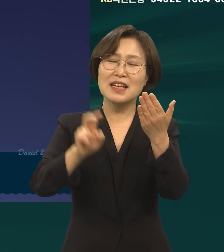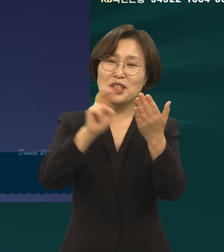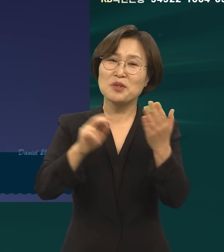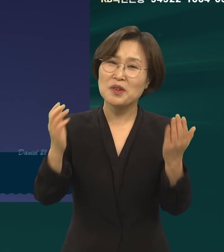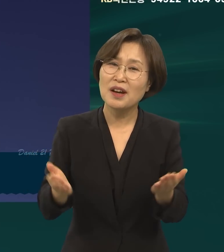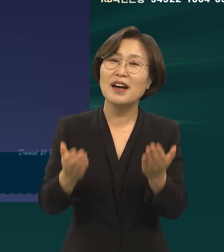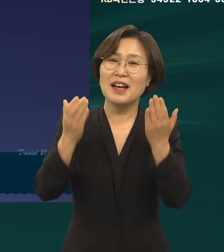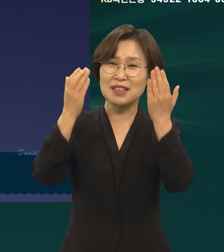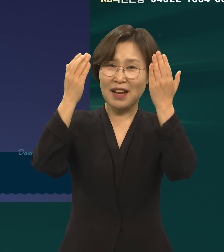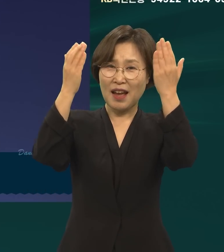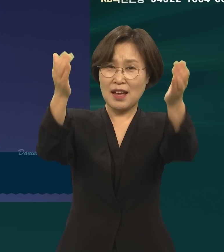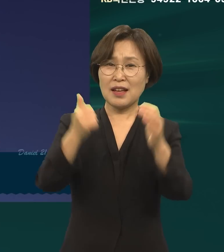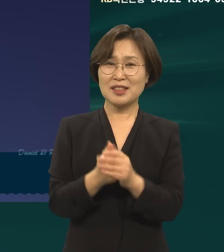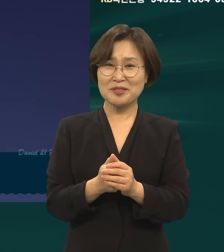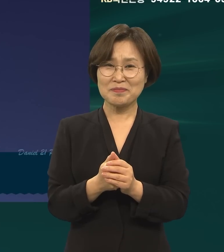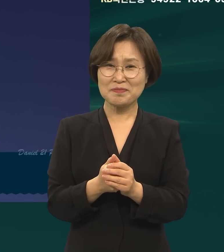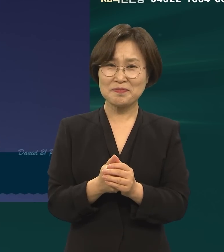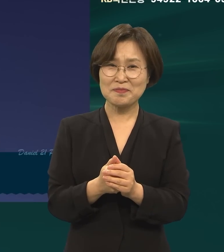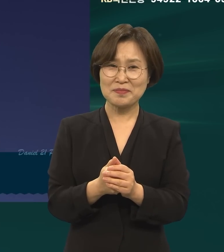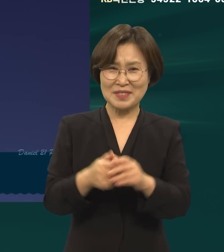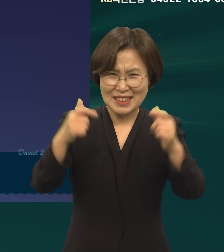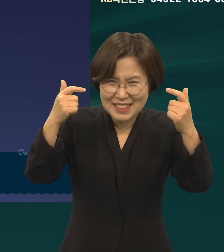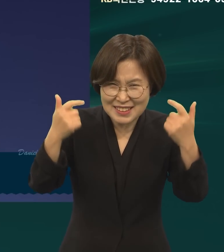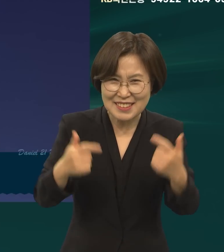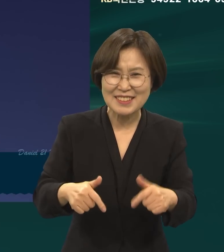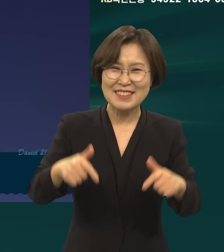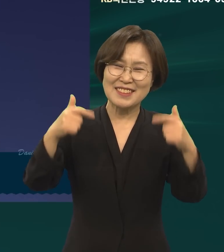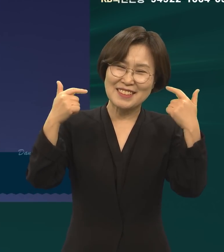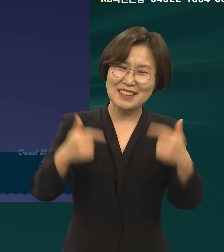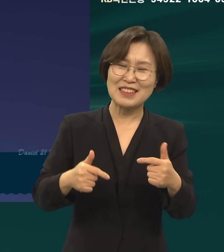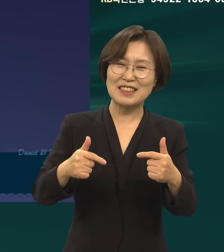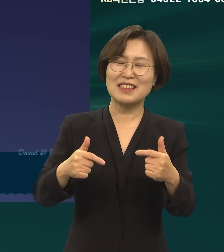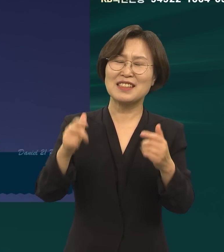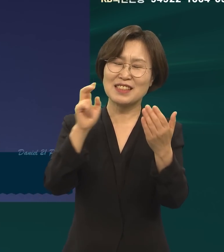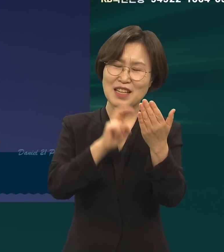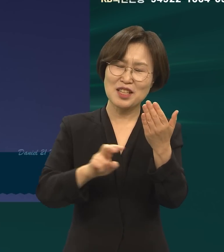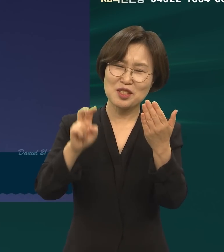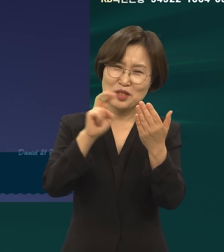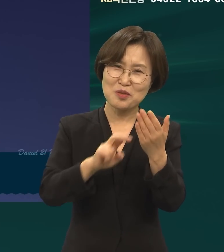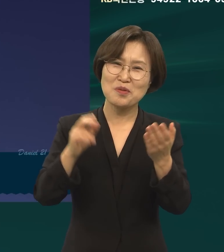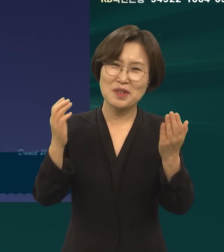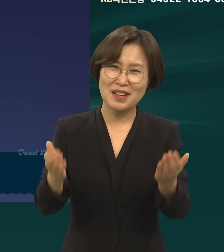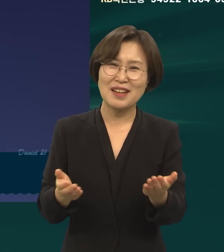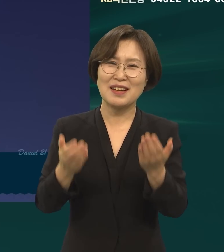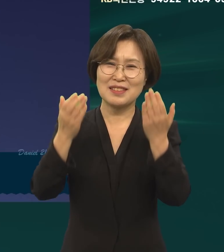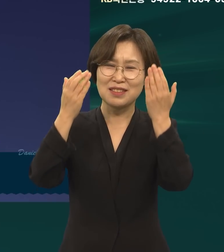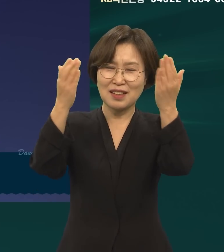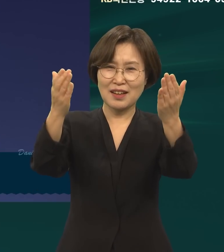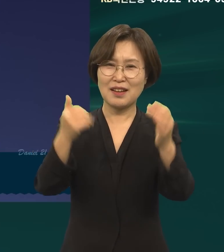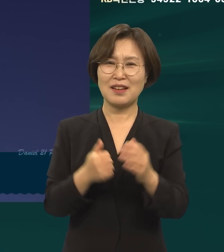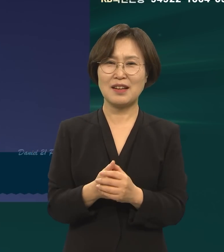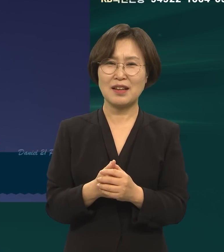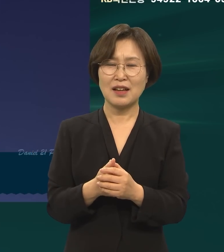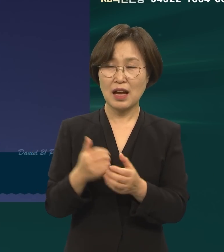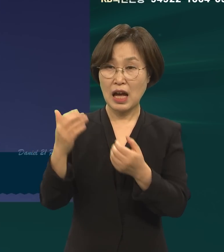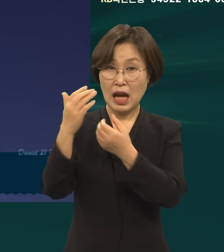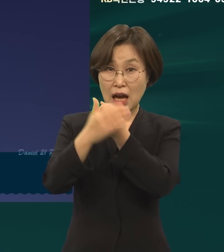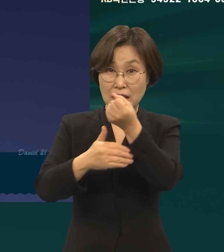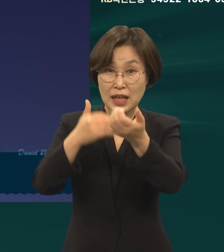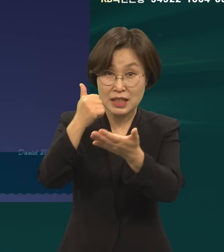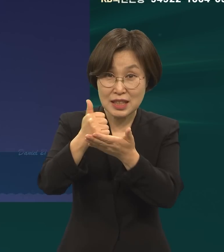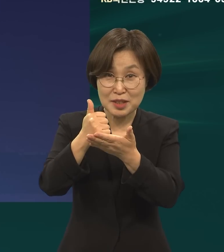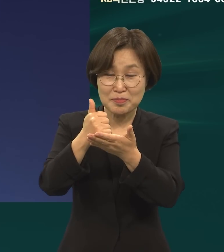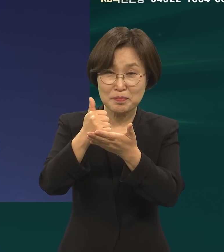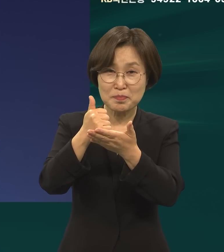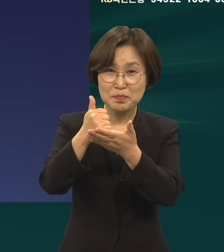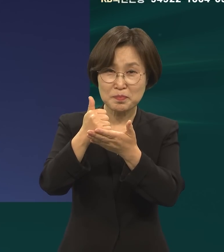찬송하니라. 다시 한번 줄여서 늘 찬송하니라. 하나님이 육체적으로